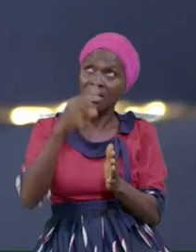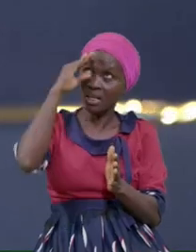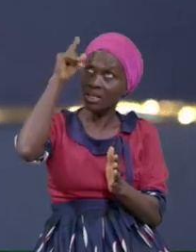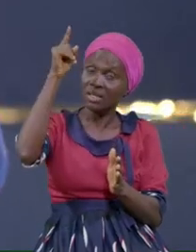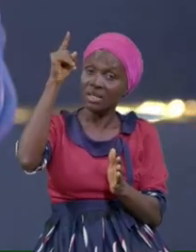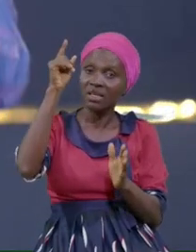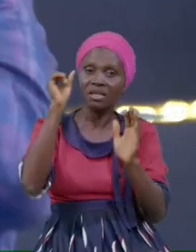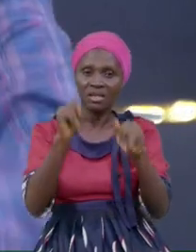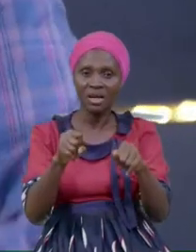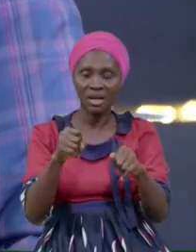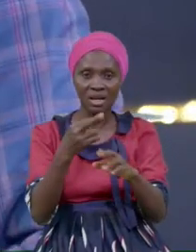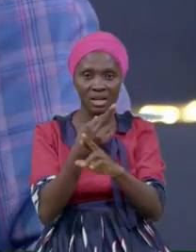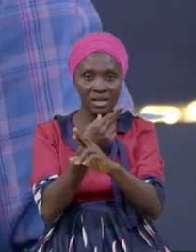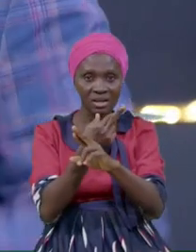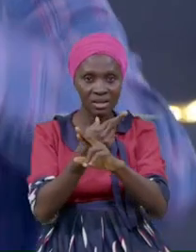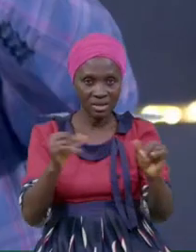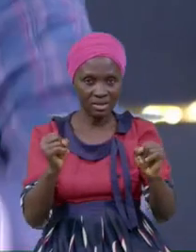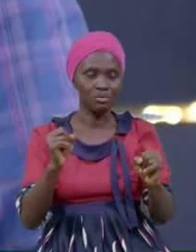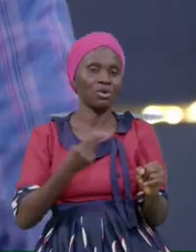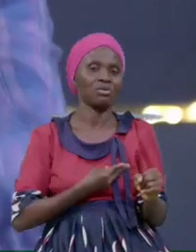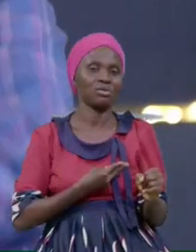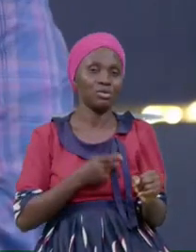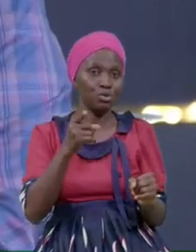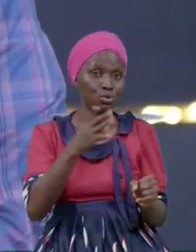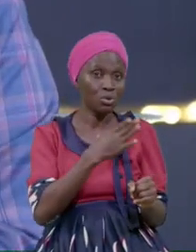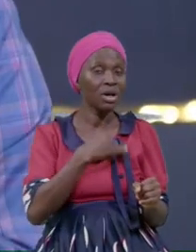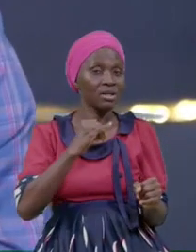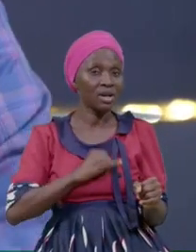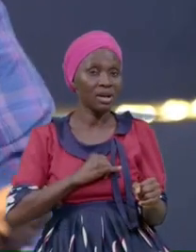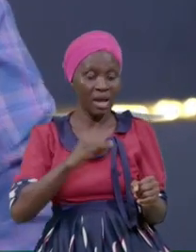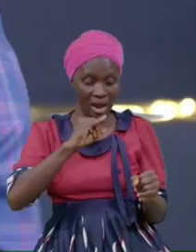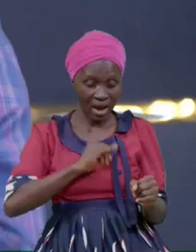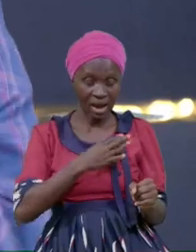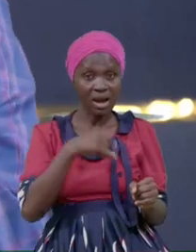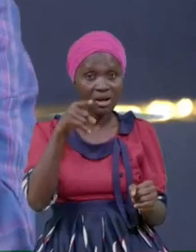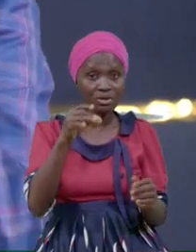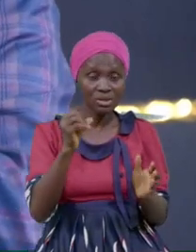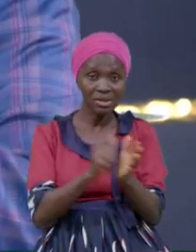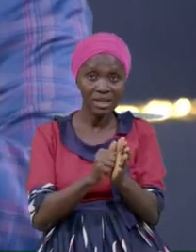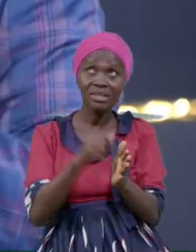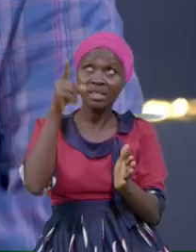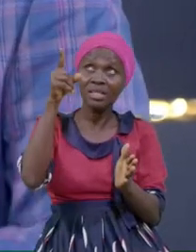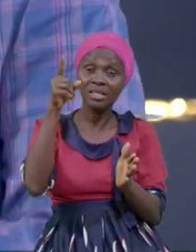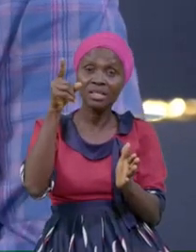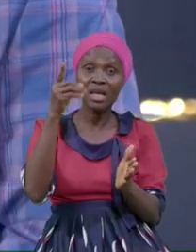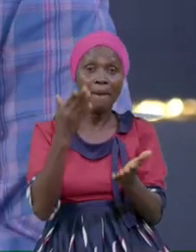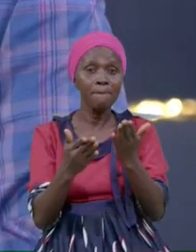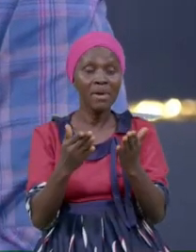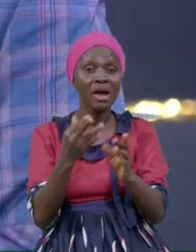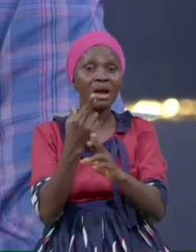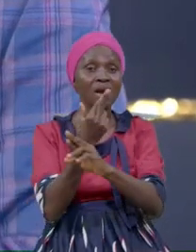Afin de nous racheter, vous et moi, moi et vous, afin de nous racheter de